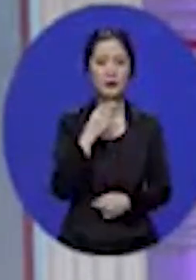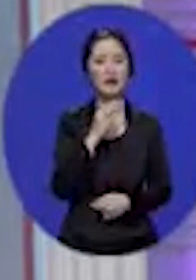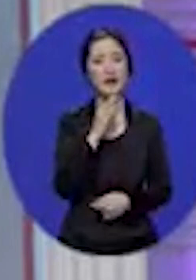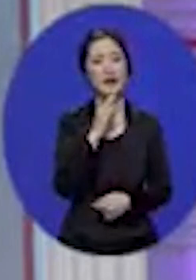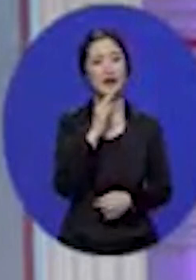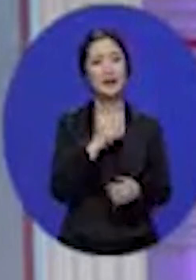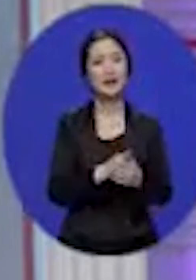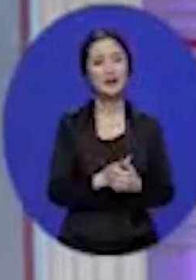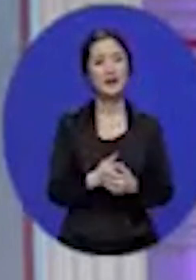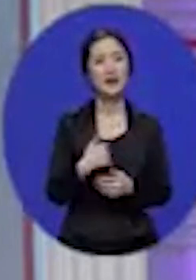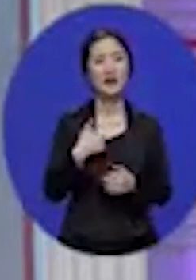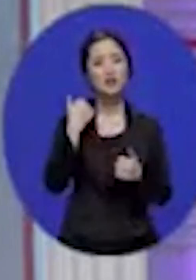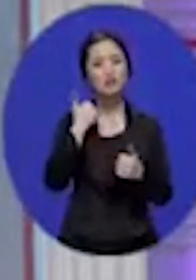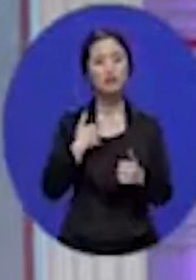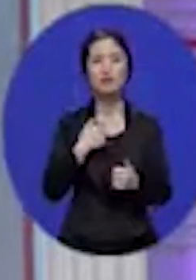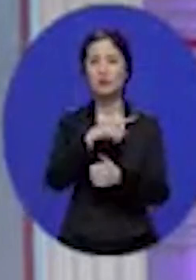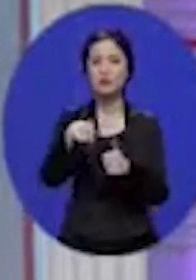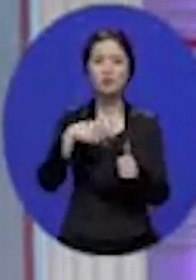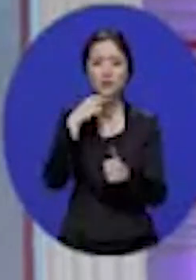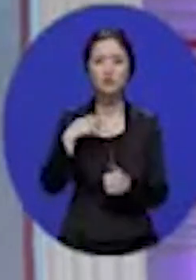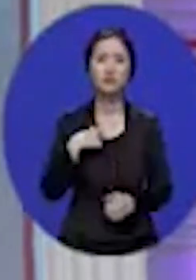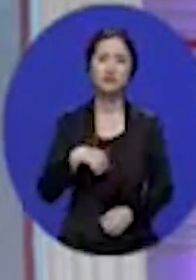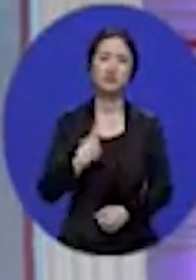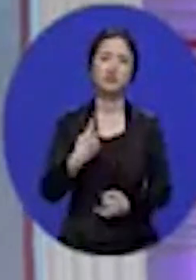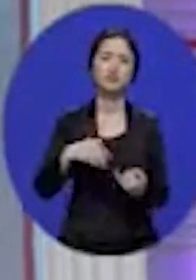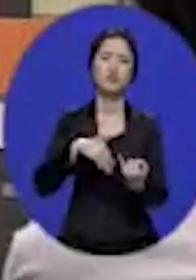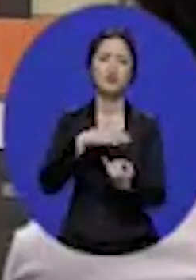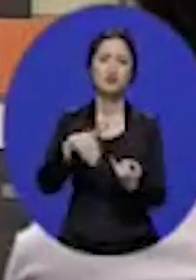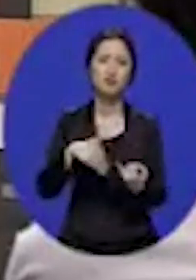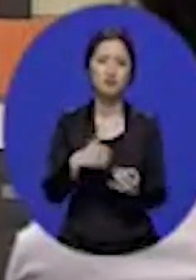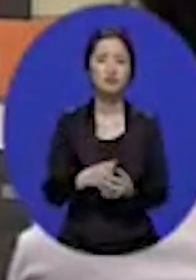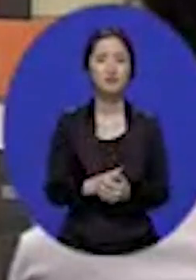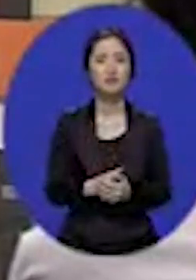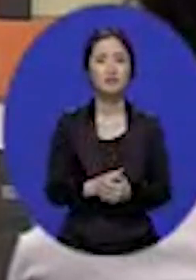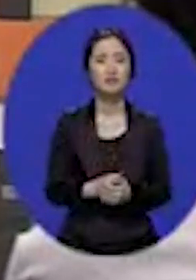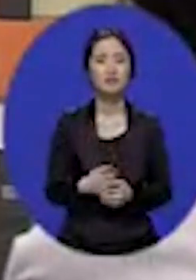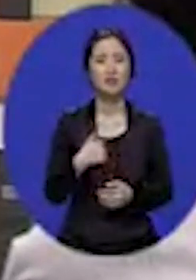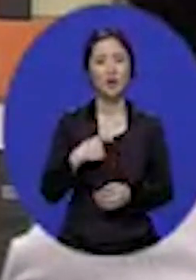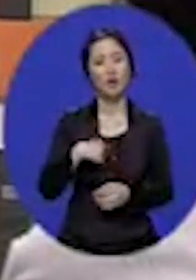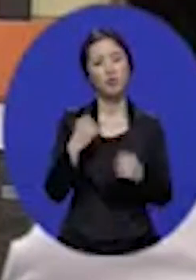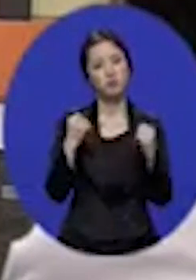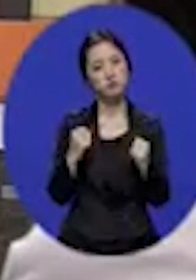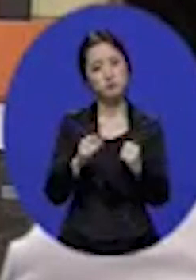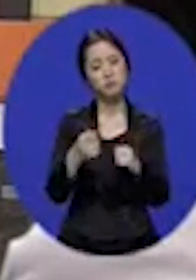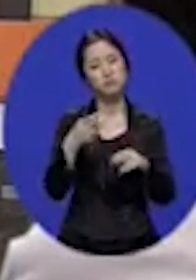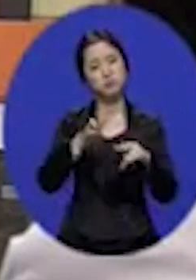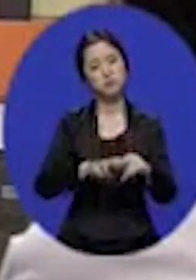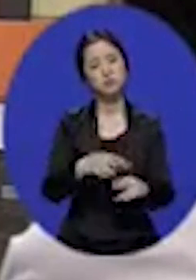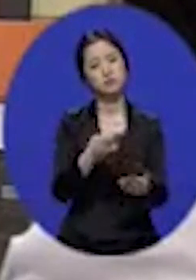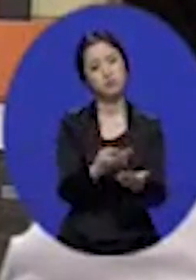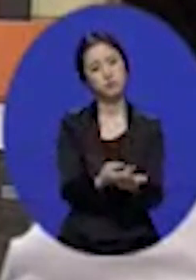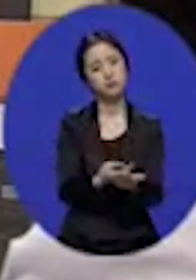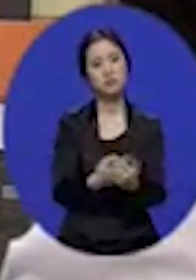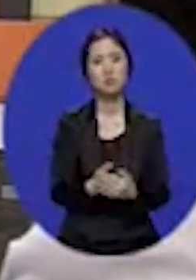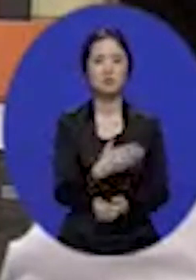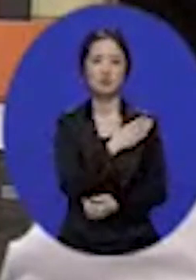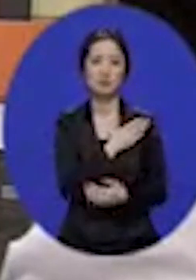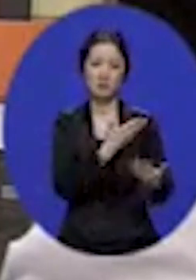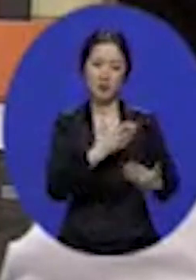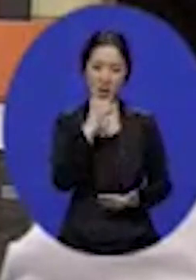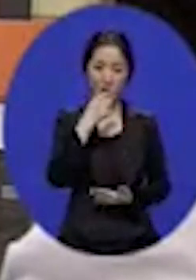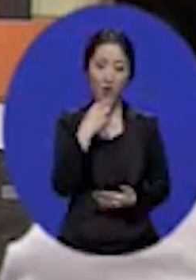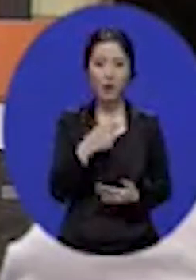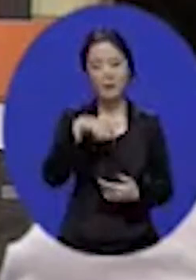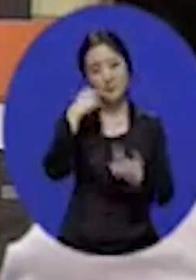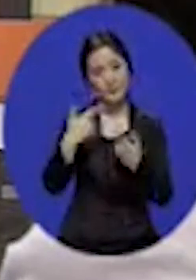나는 아무도 없는 원룸 아파트에 혼자 열쇠 따고 들어가서 저 무덤 같은 방 안에서 혼자 누워서 아무도 깨워주는 사람도 같이 밥